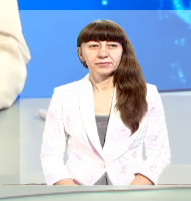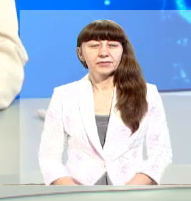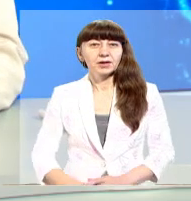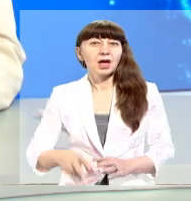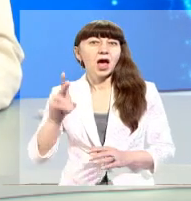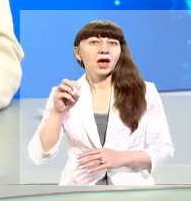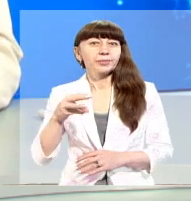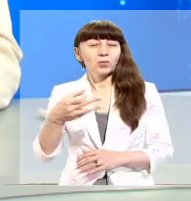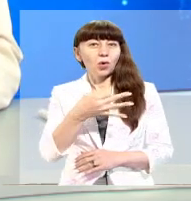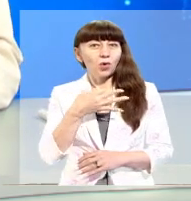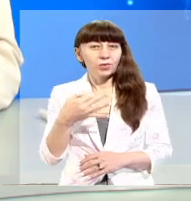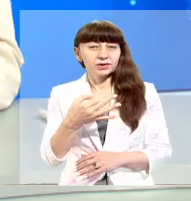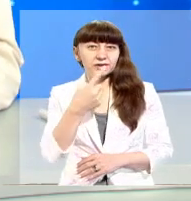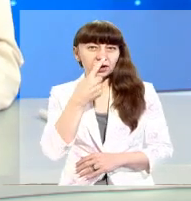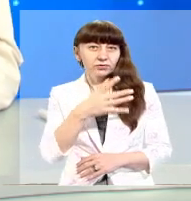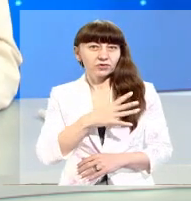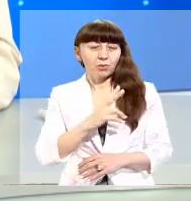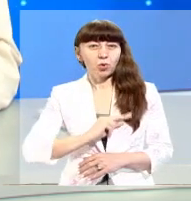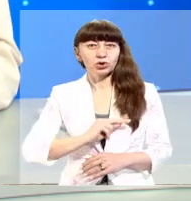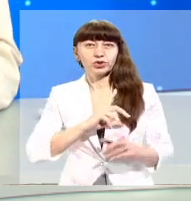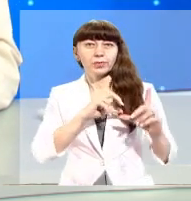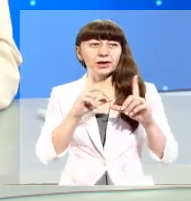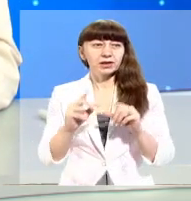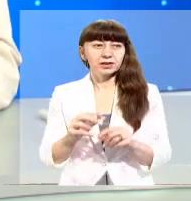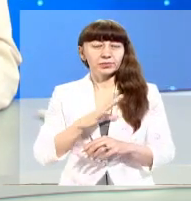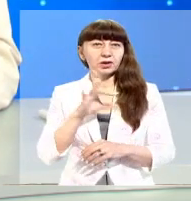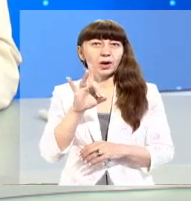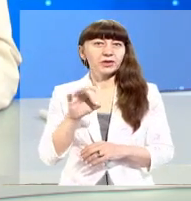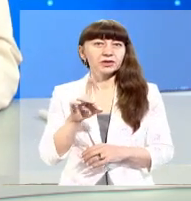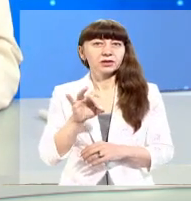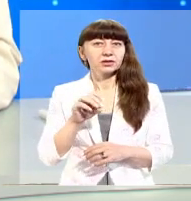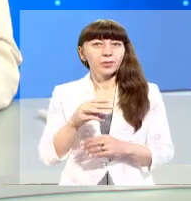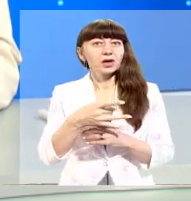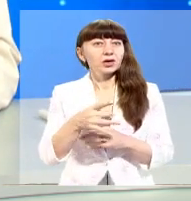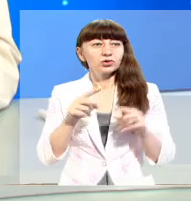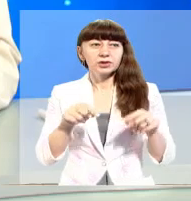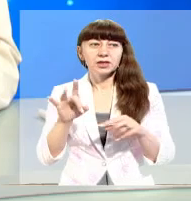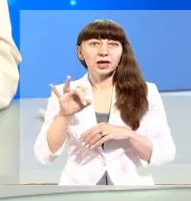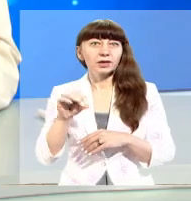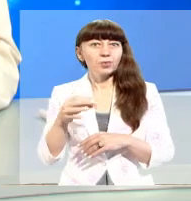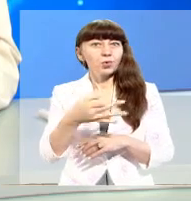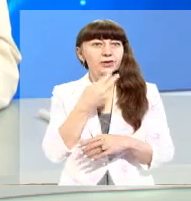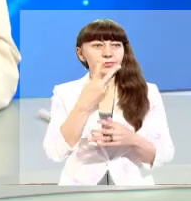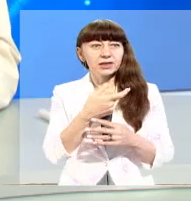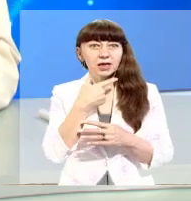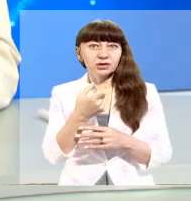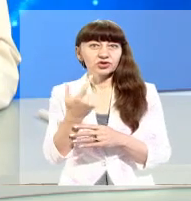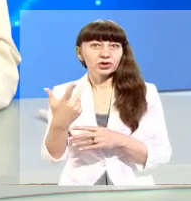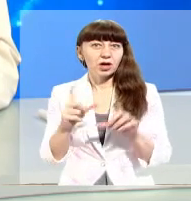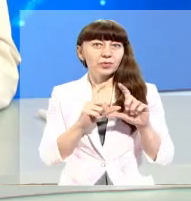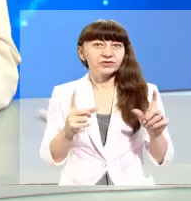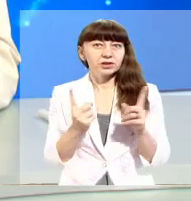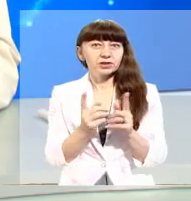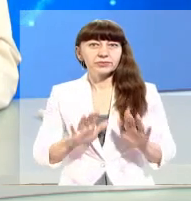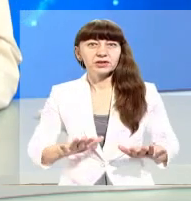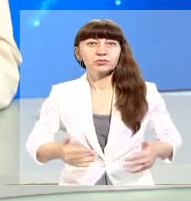Глава региона Кумар Аксакалов накануне в ходе рабочего визита побывал в Камыстинском районе. Здесь аким области осмотрел ряд объектов и встретился с